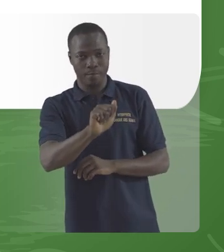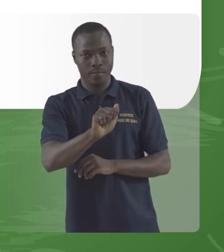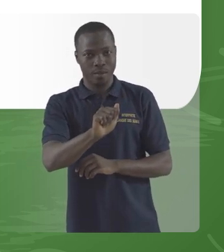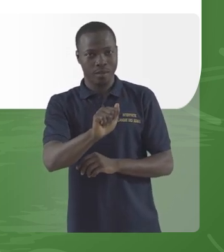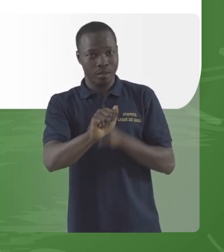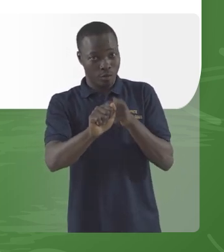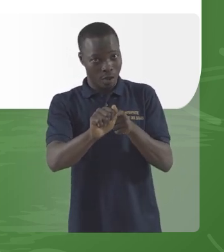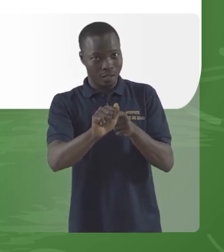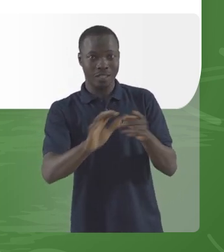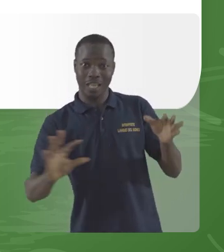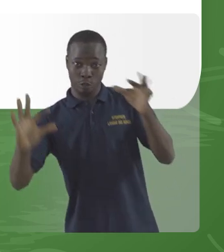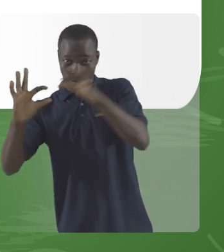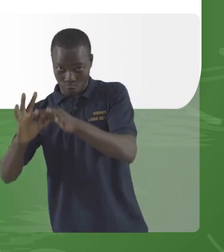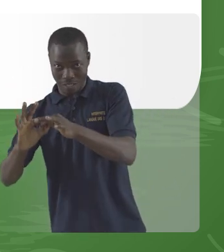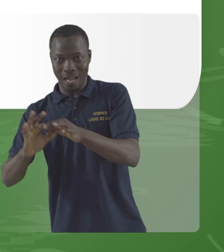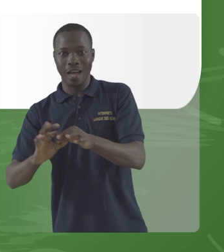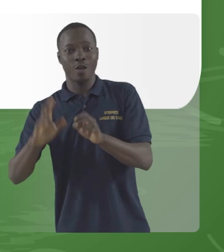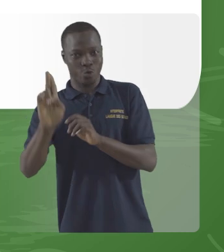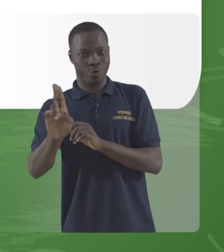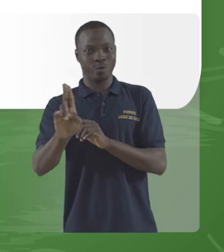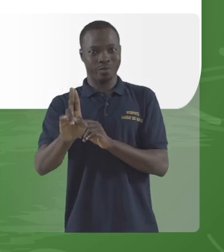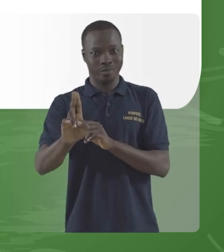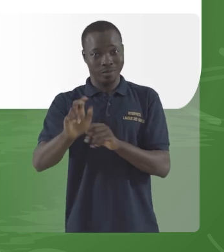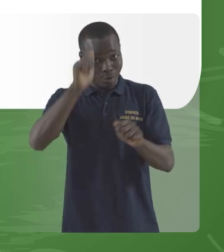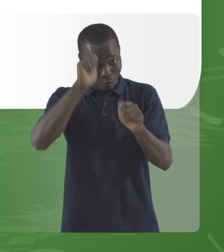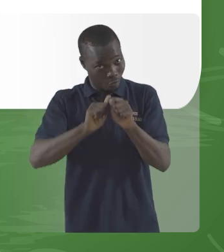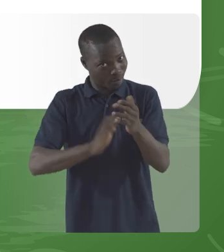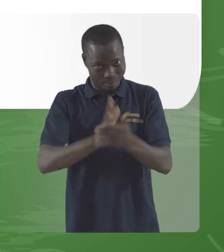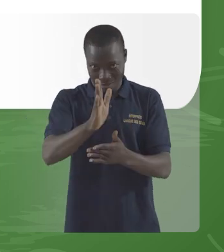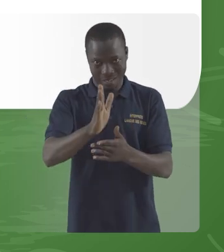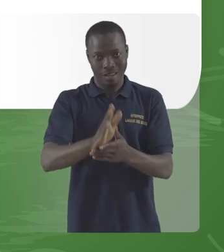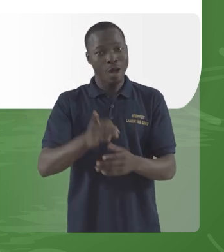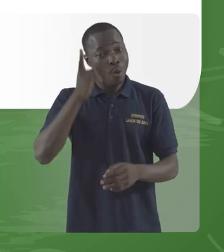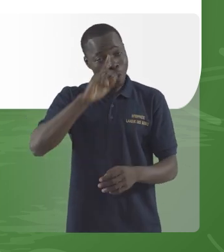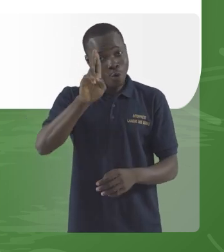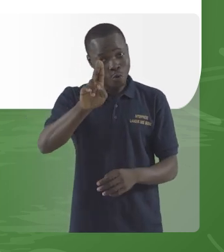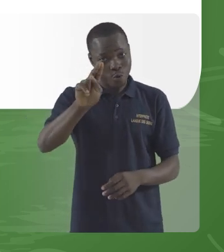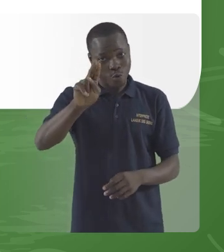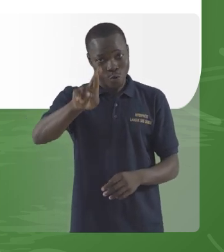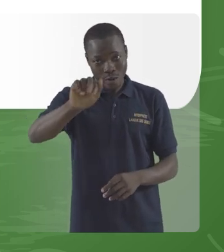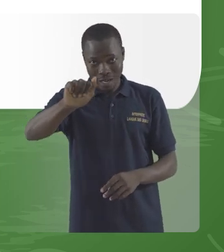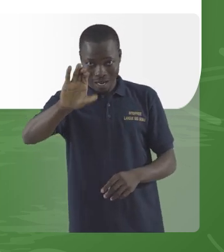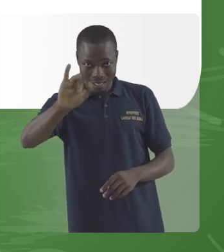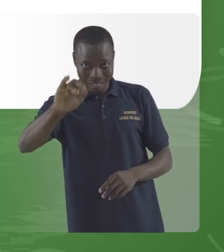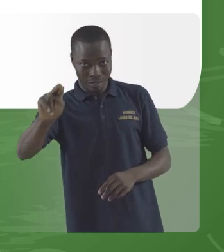base azotée s'associera à U pour l'uracile au niveau de l'ARN